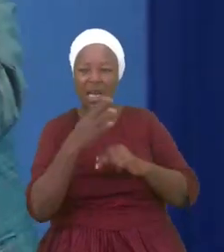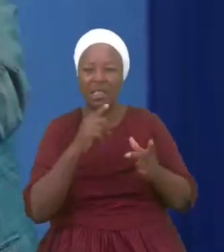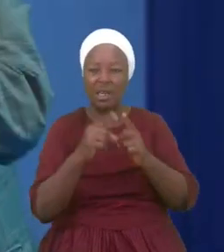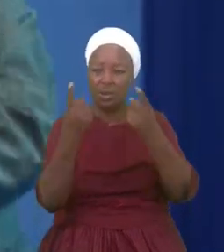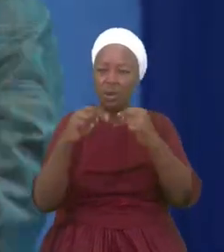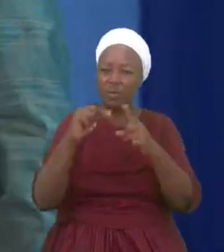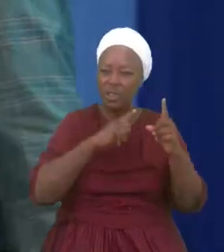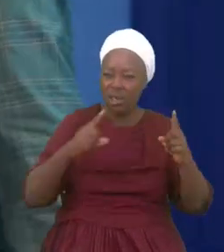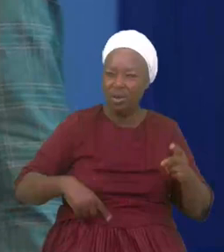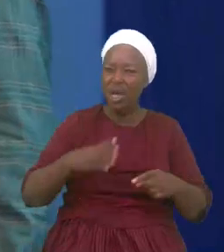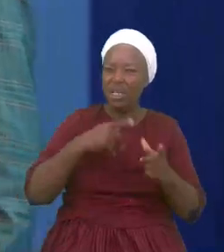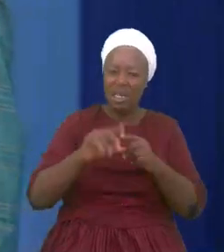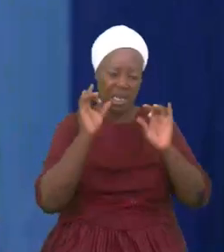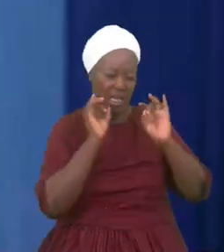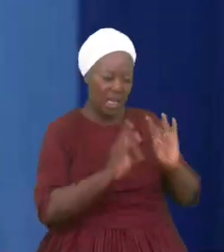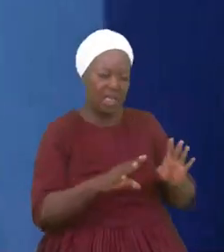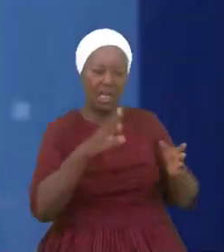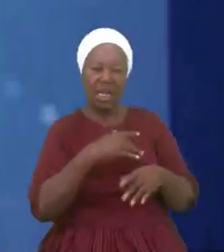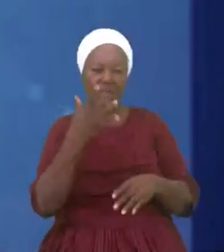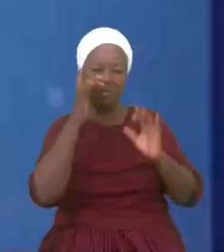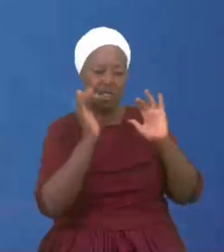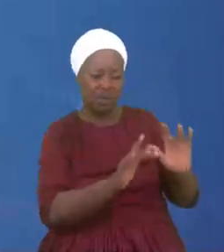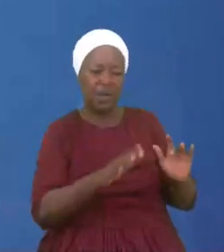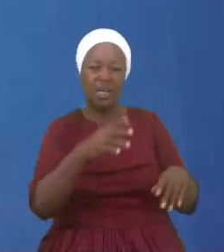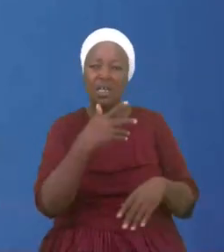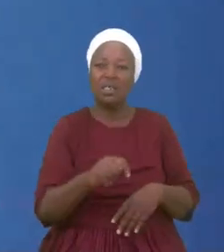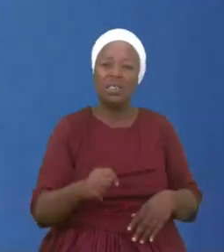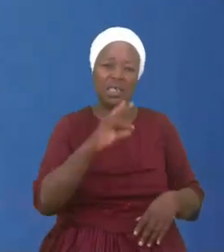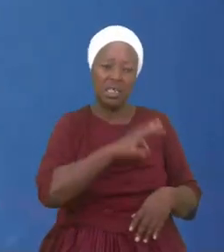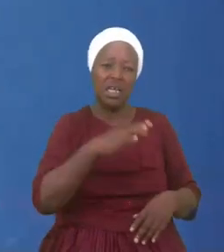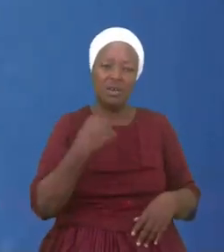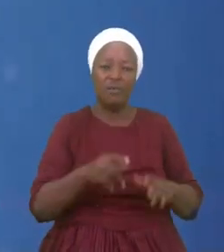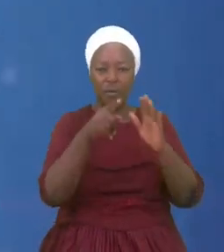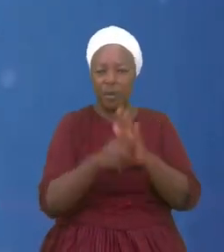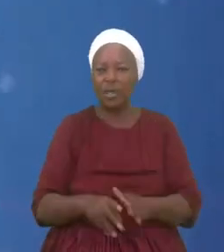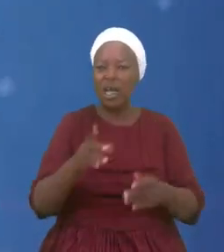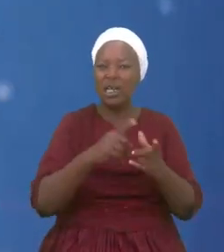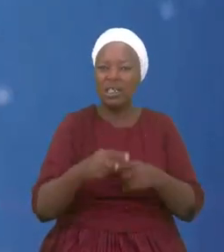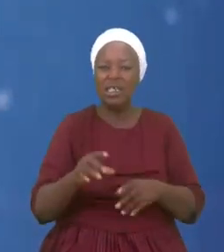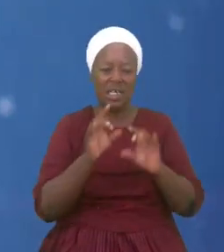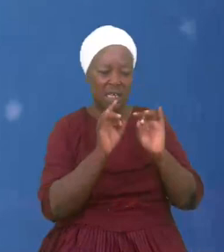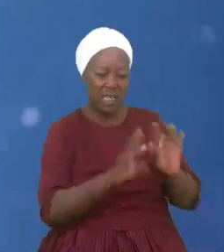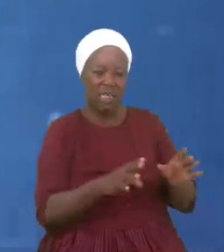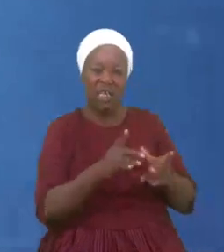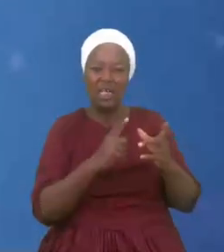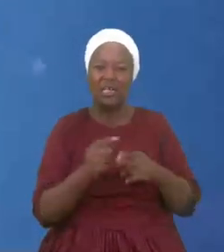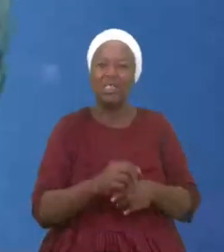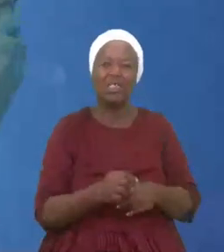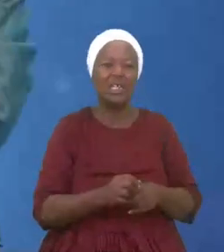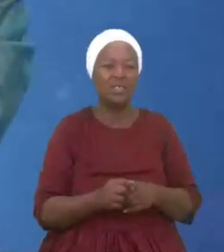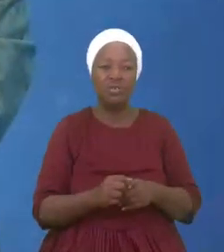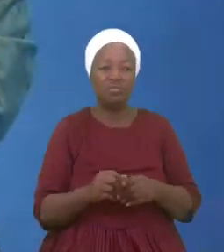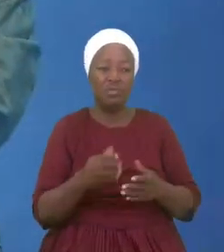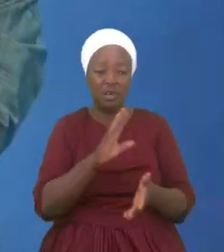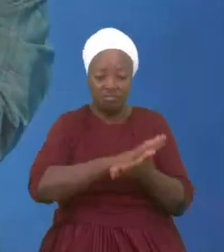de châtiment éternel mais ceux qui se sont repentis qui sont venus au Seigneur et qui méprisent un gain